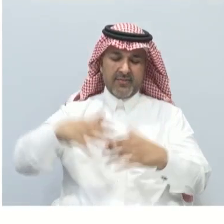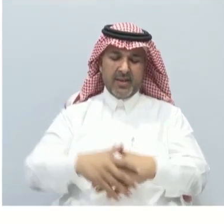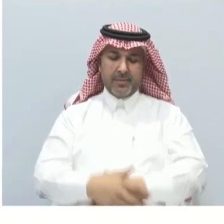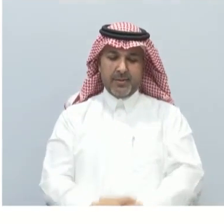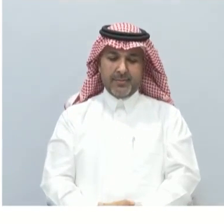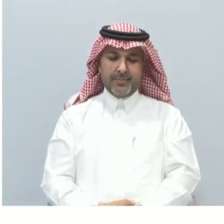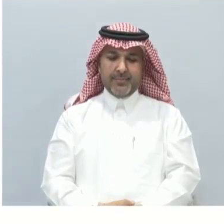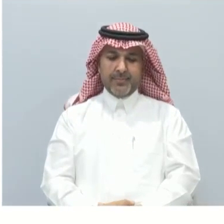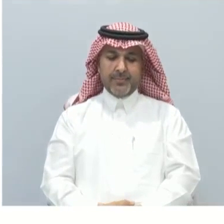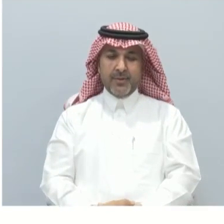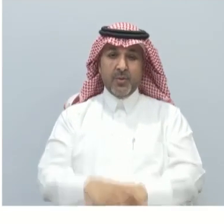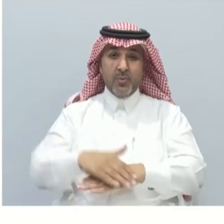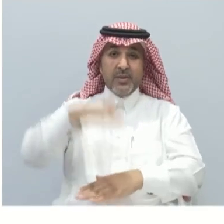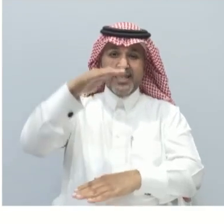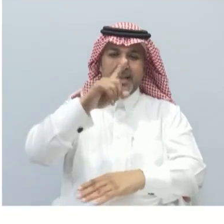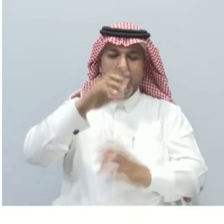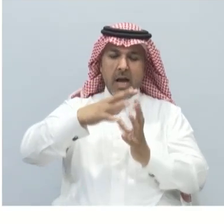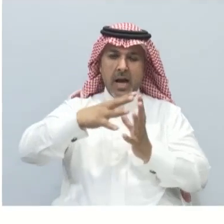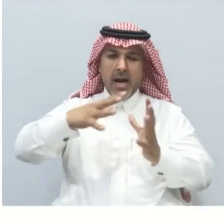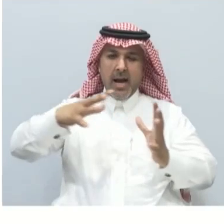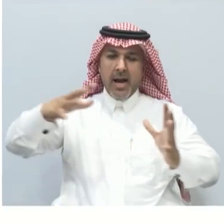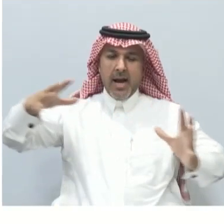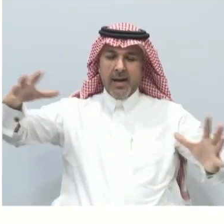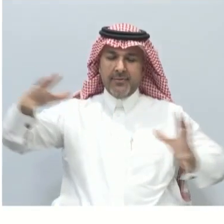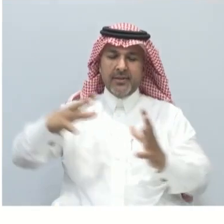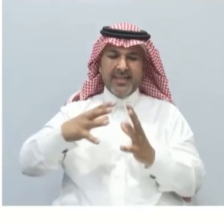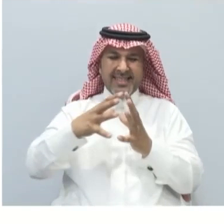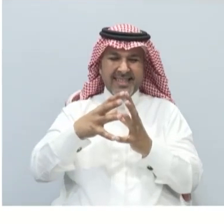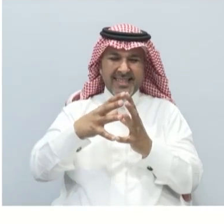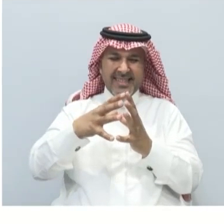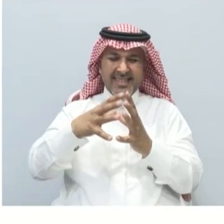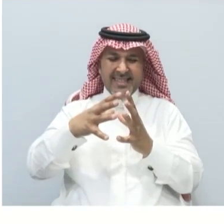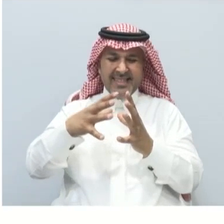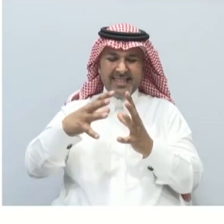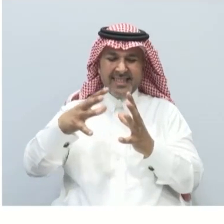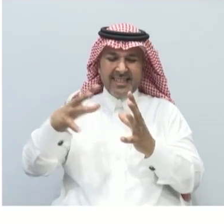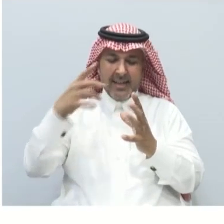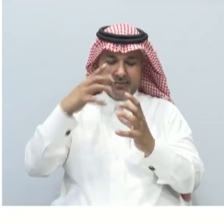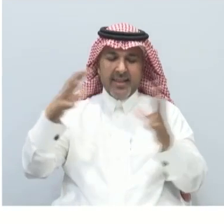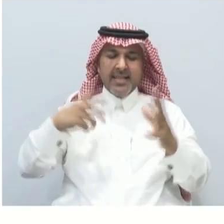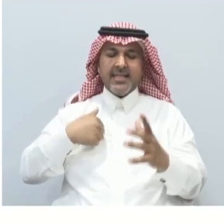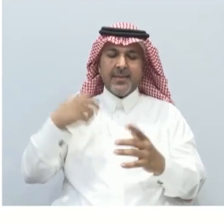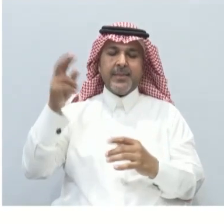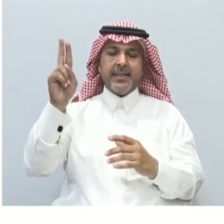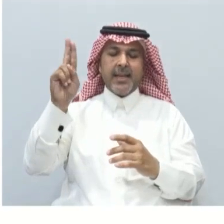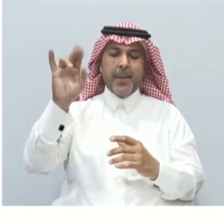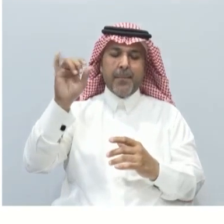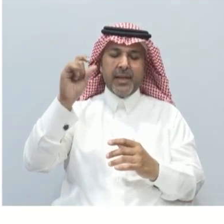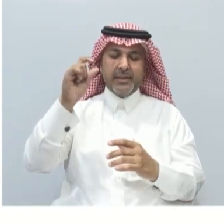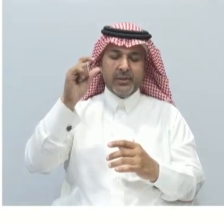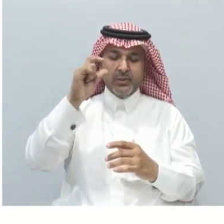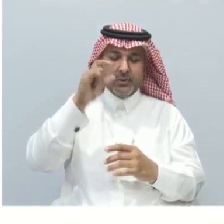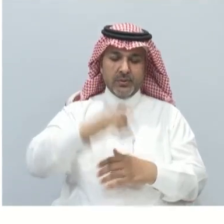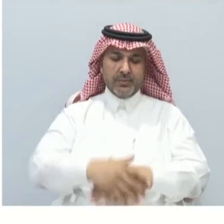الايه ما جاب طاري التمدد اللي داخل الداله الام فاذا كان عندك العدد اكبر من واحد فسوف يكون توسع